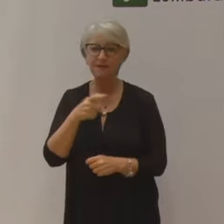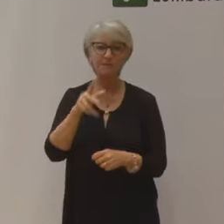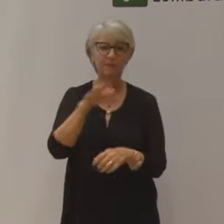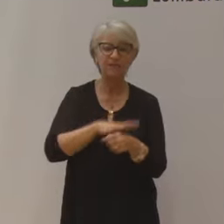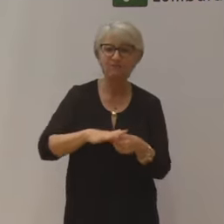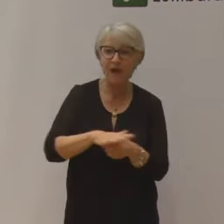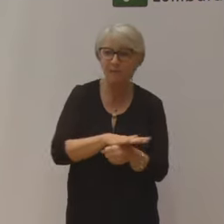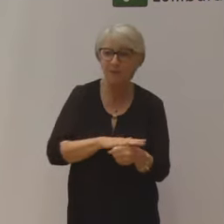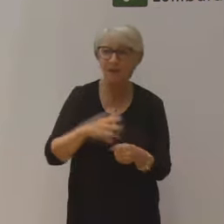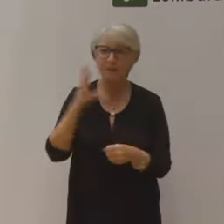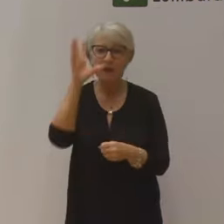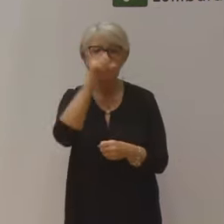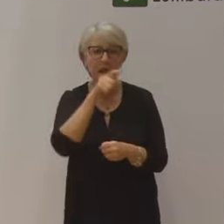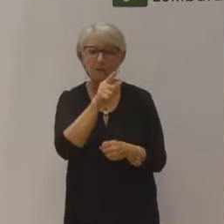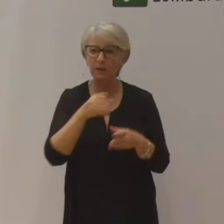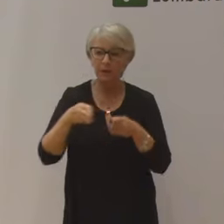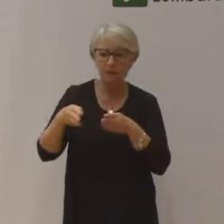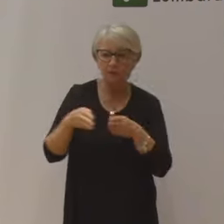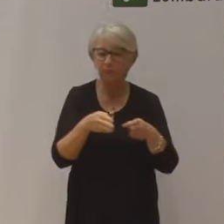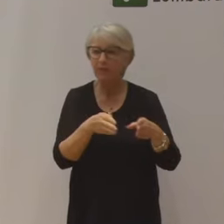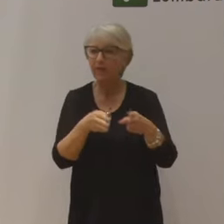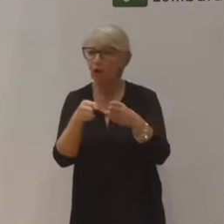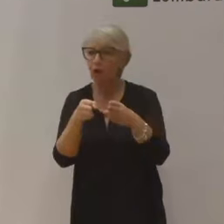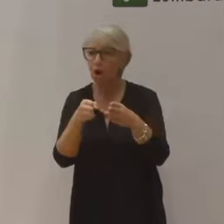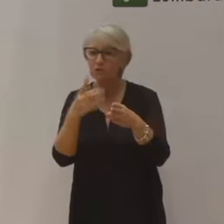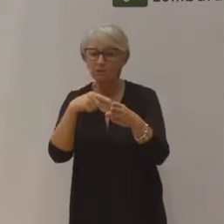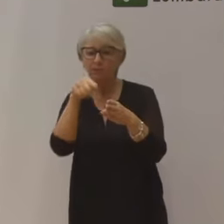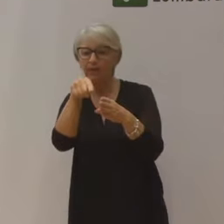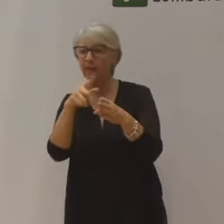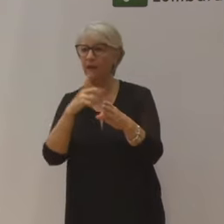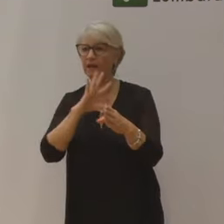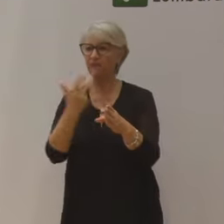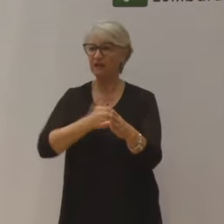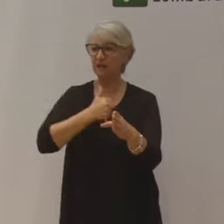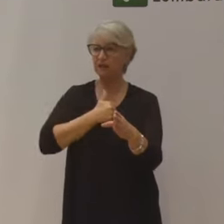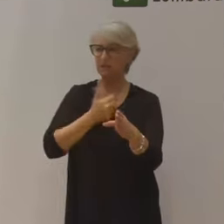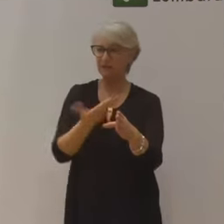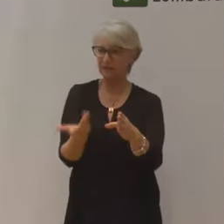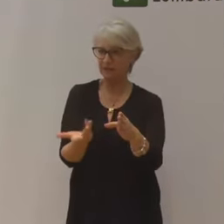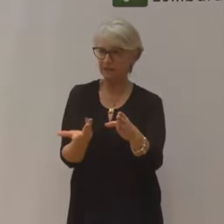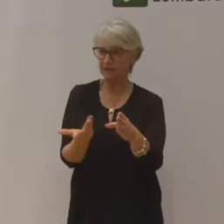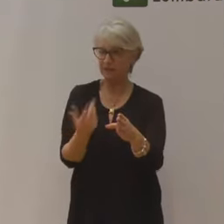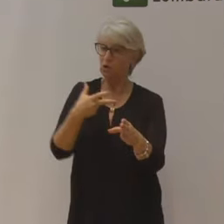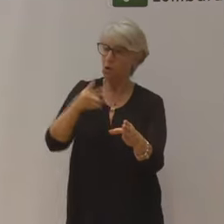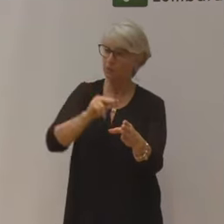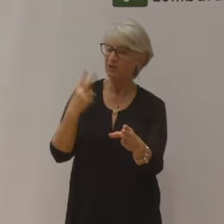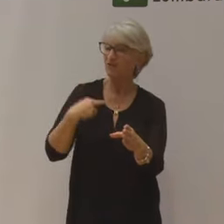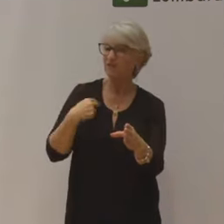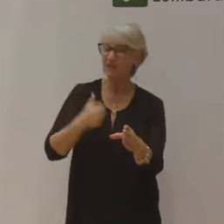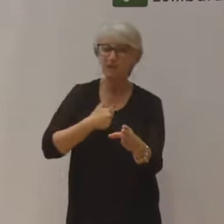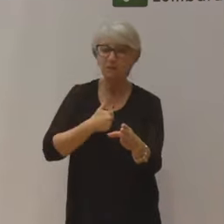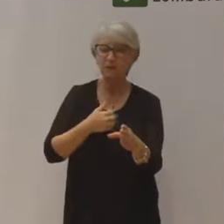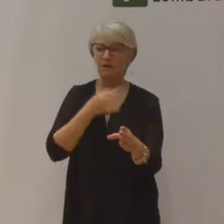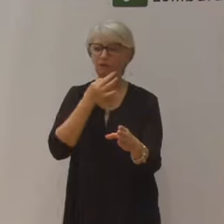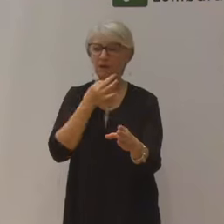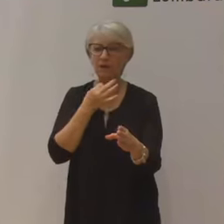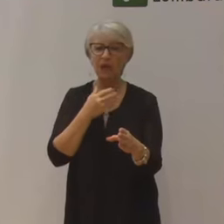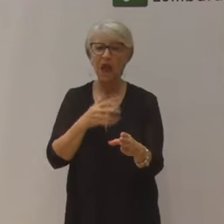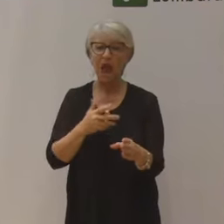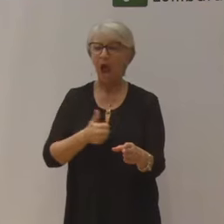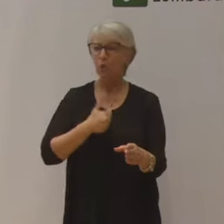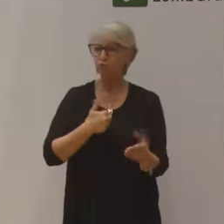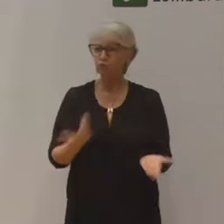ad individuare percorsi di vita indipendente, avendo ben presente che la vita indipendente è sinonimo di autosufficienza, o